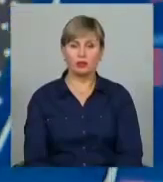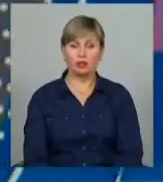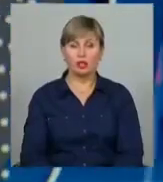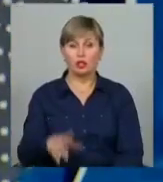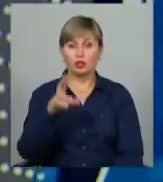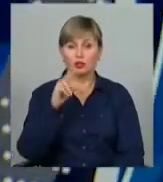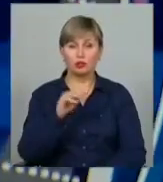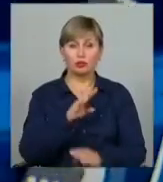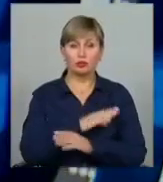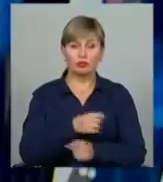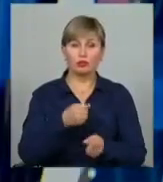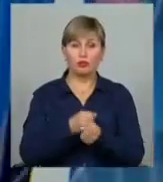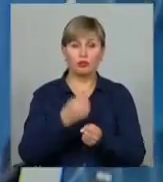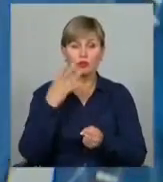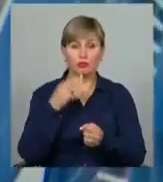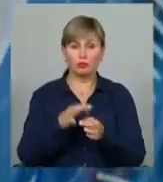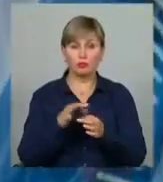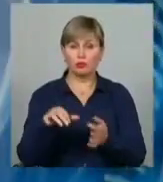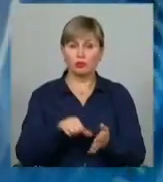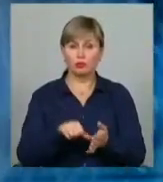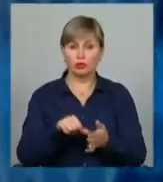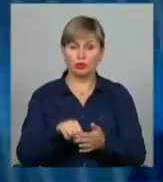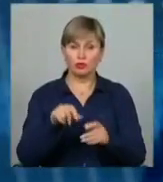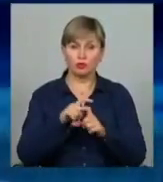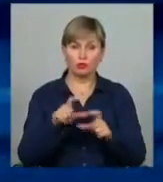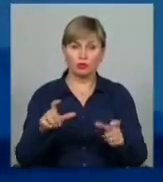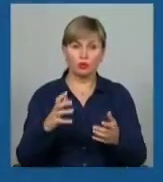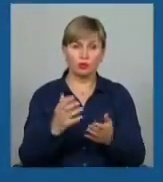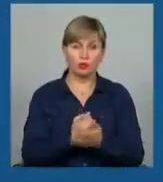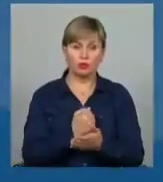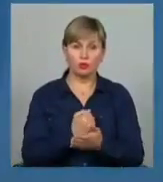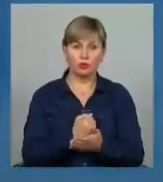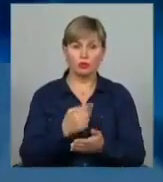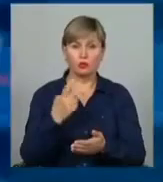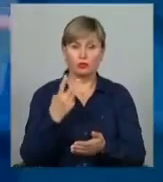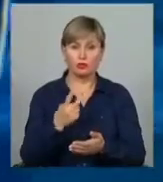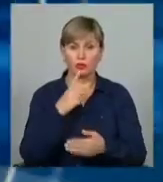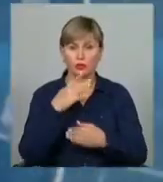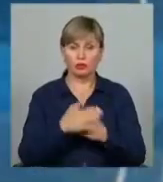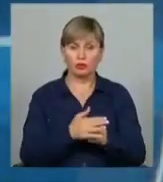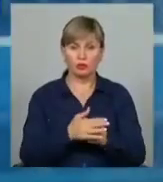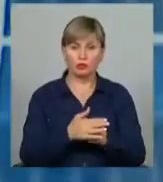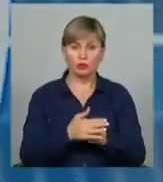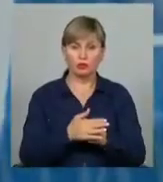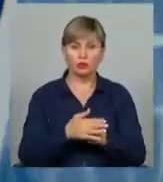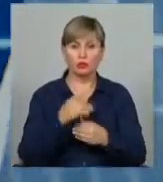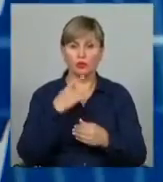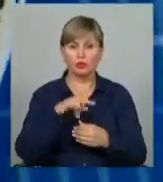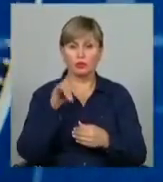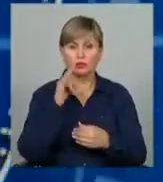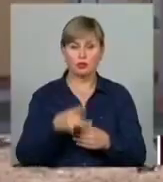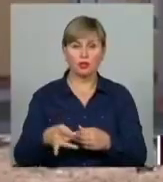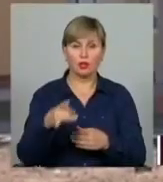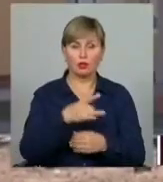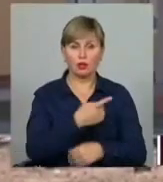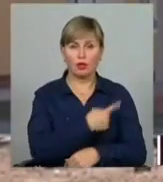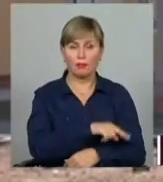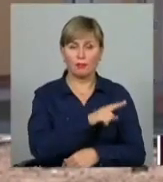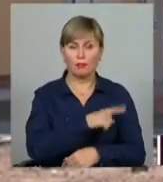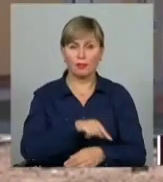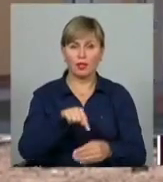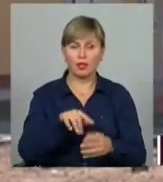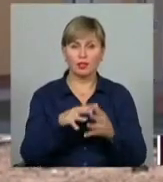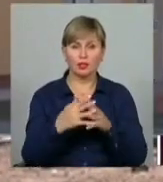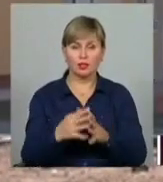Число жертв ДТП в Алматинской области с участием школьниц достигло двух. Накануне в Мембекши-Казахской районной больнице села